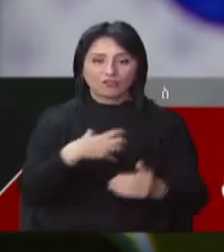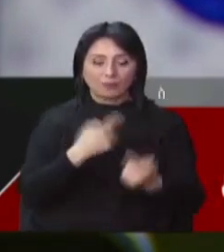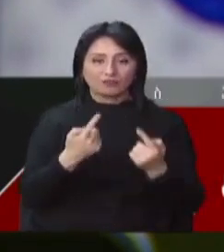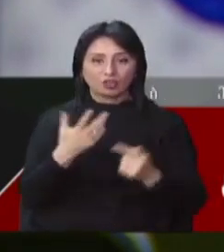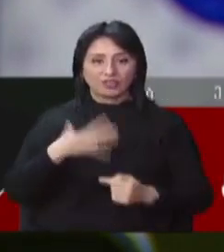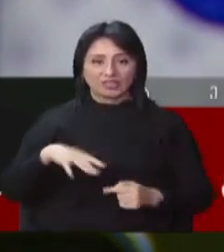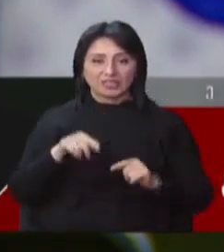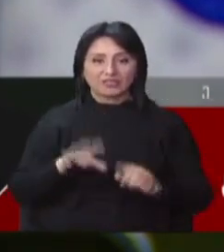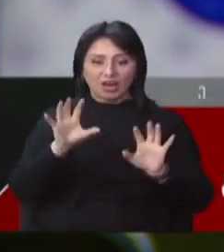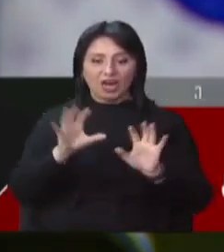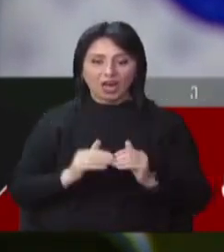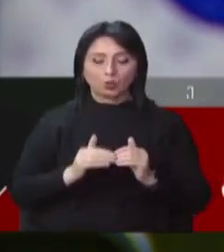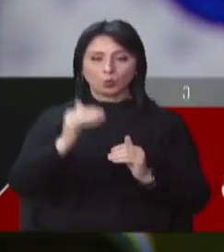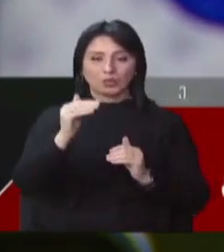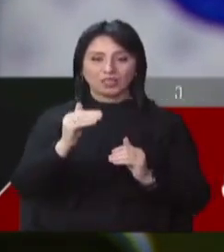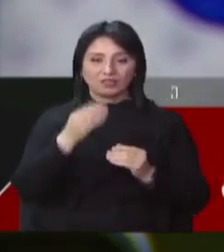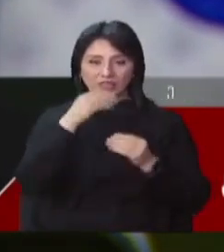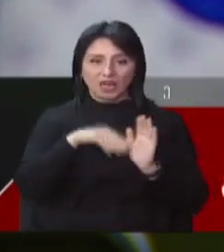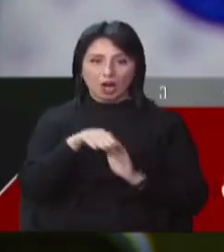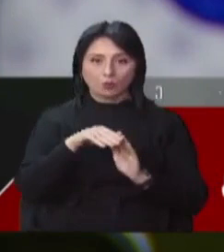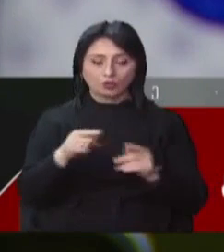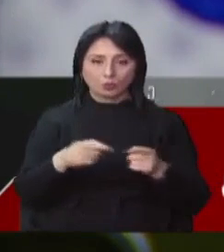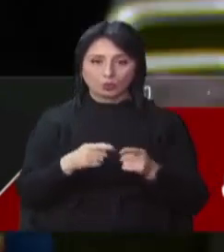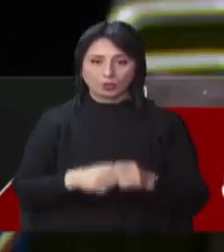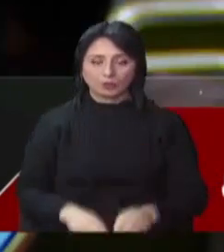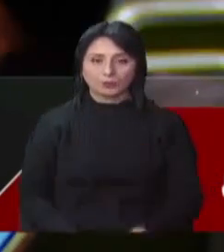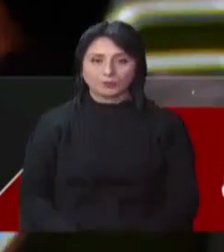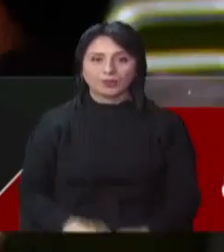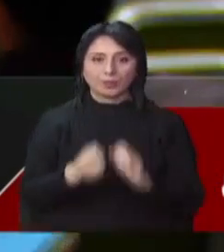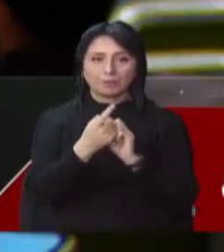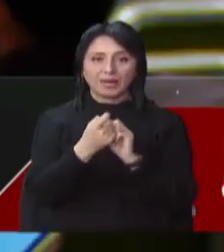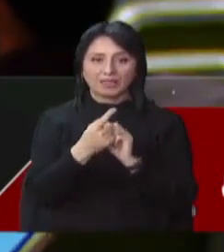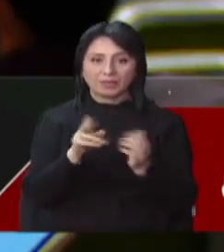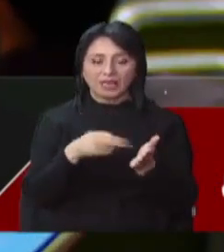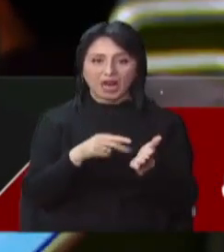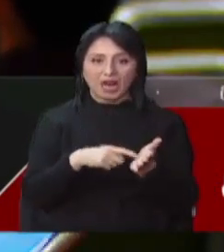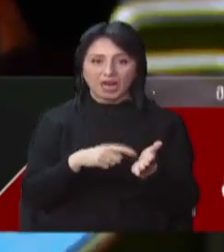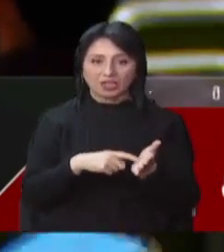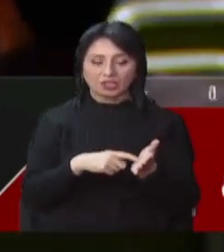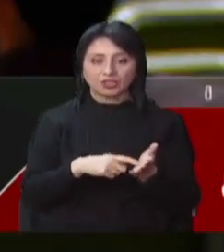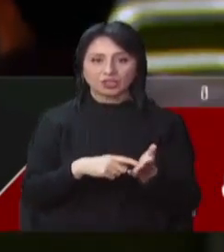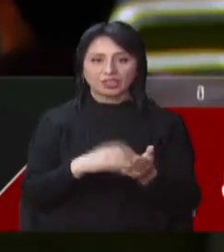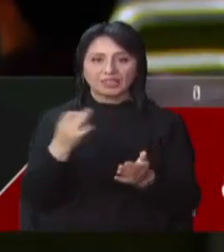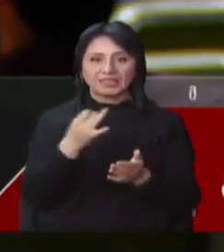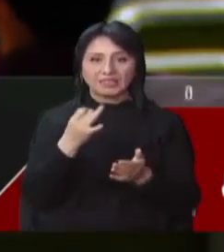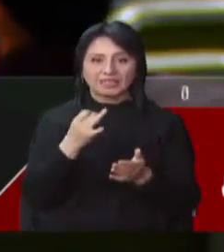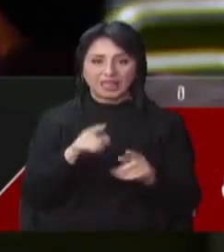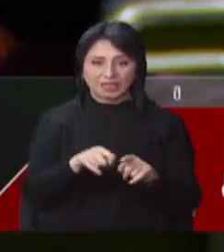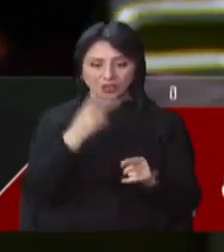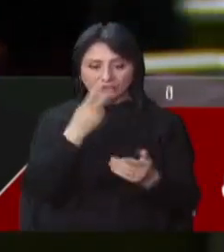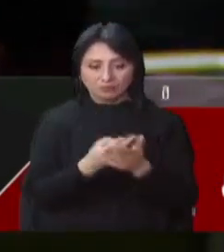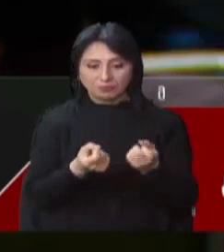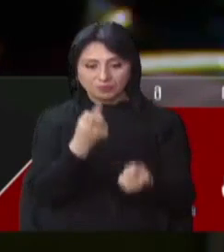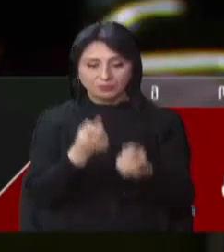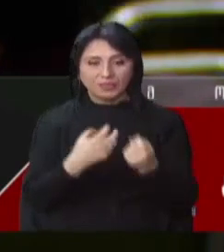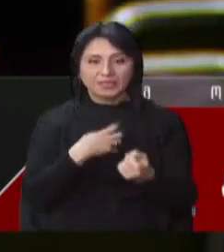să cartoloși canonis uzenese obisca umjoe pe sebiscotrit. Metert mete angarishi, s-a interesat tendinție bilat camoi